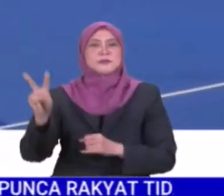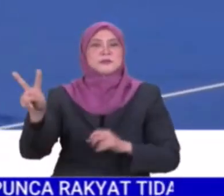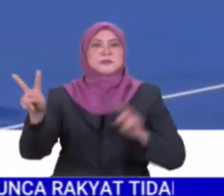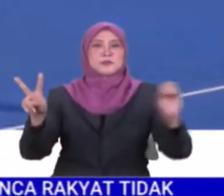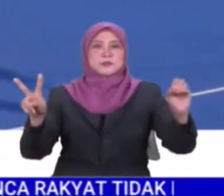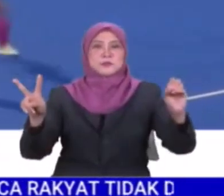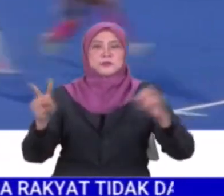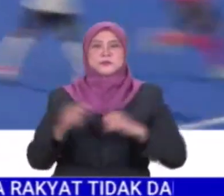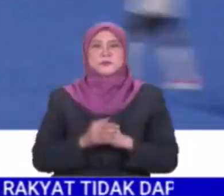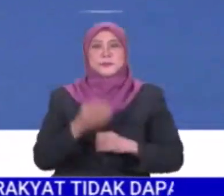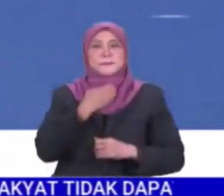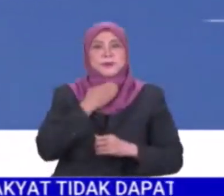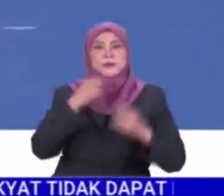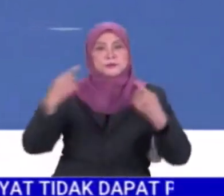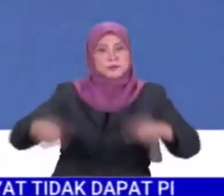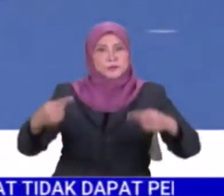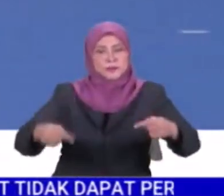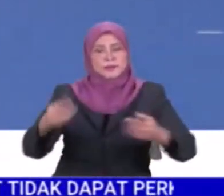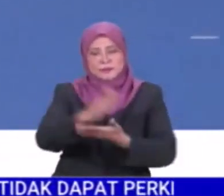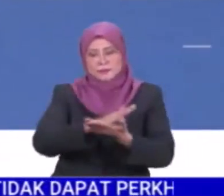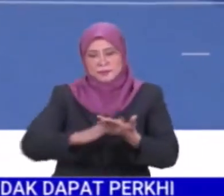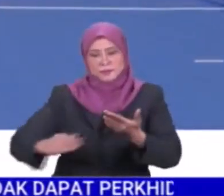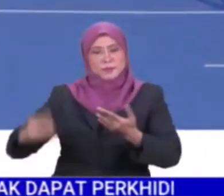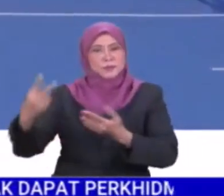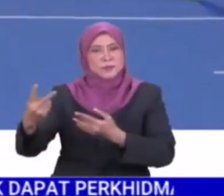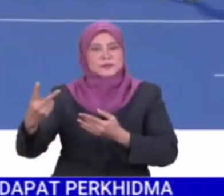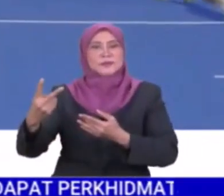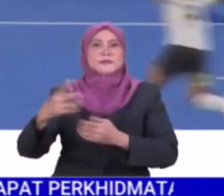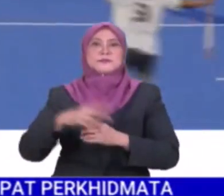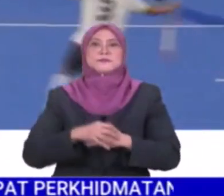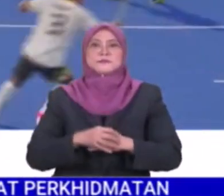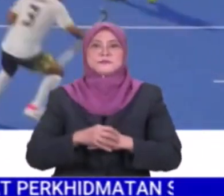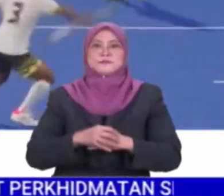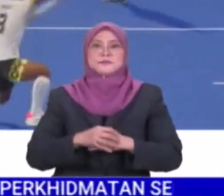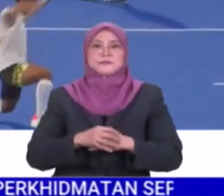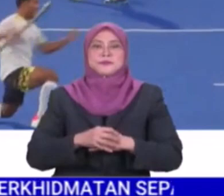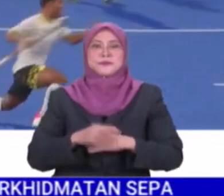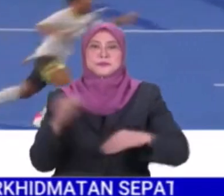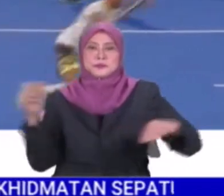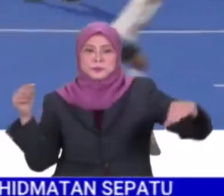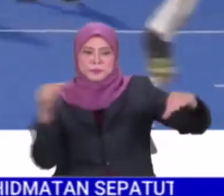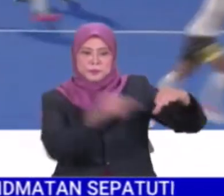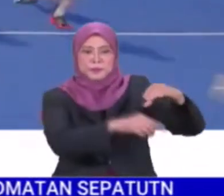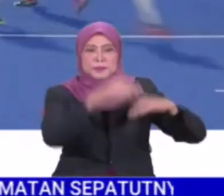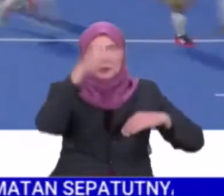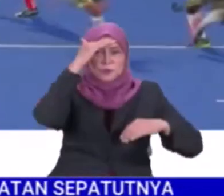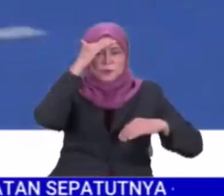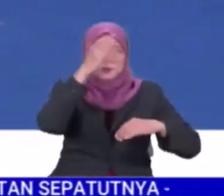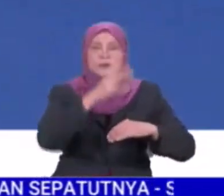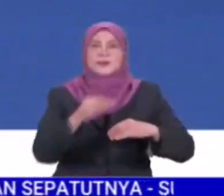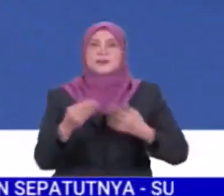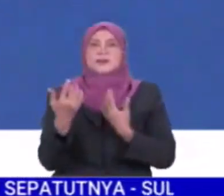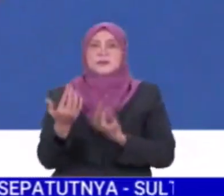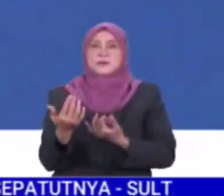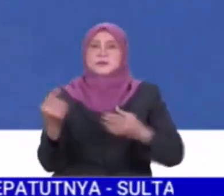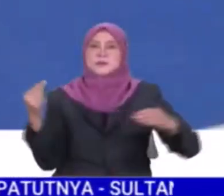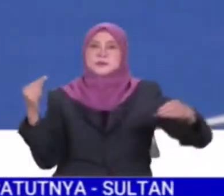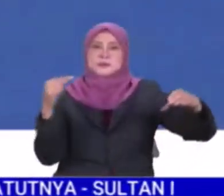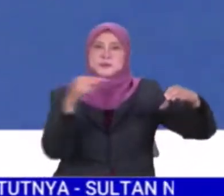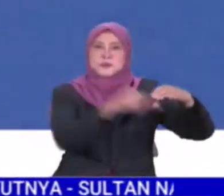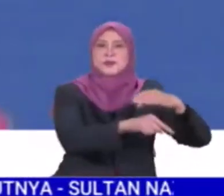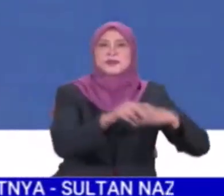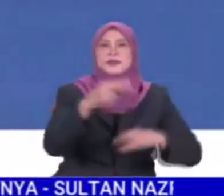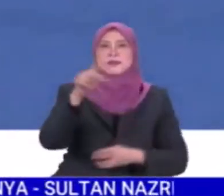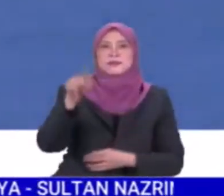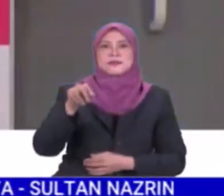2-0. Pasukan Perak mula melawan pada separuh kedua dengan asakan bertalik arus ke kubu Johor. Hasilnya, gol yang ditunggu hadir menerusi